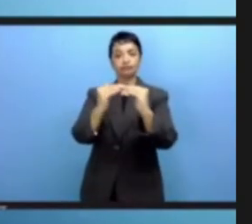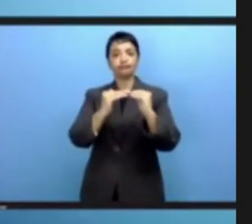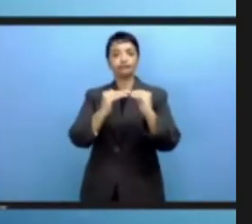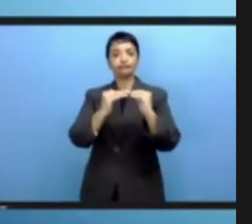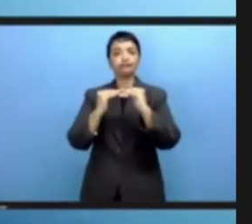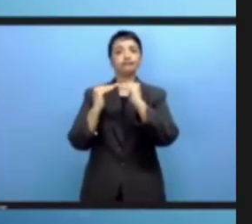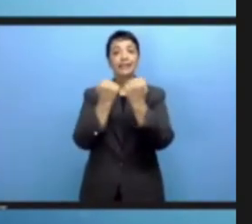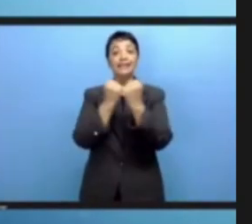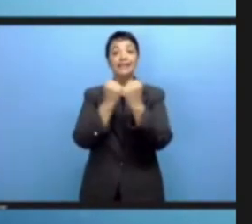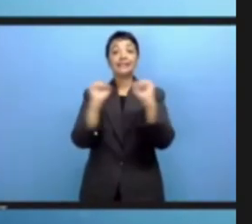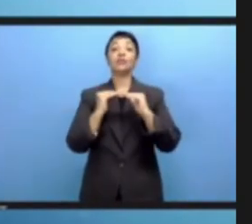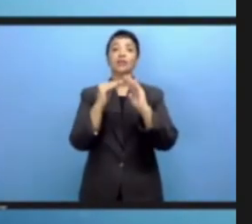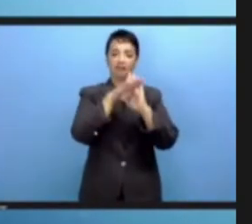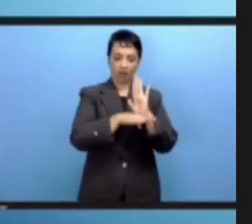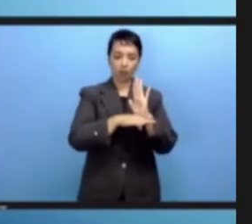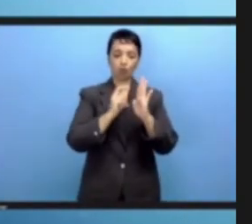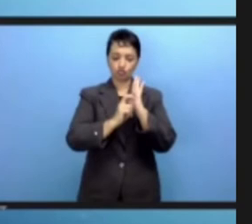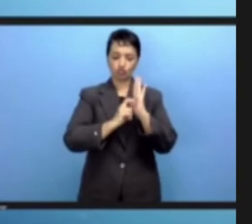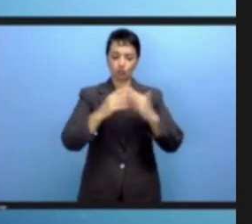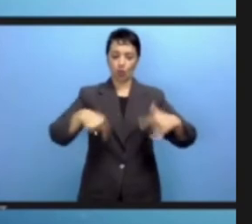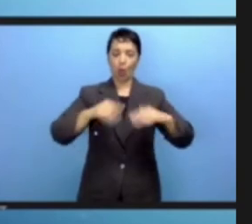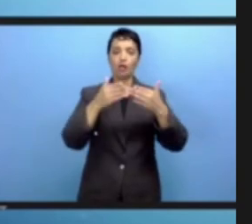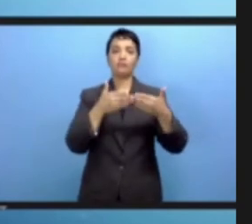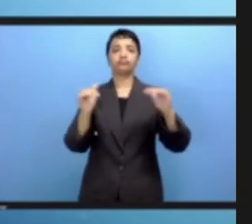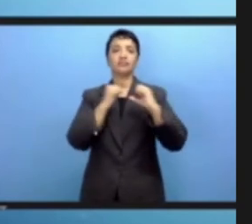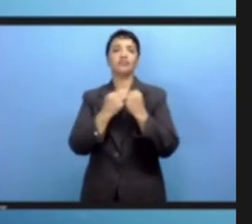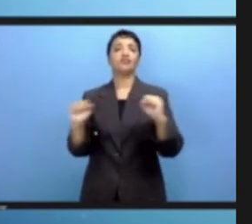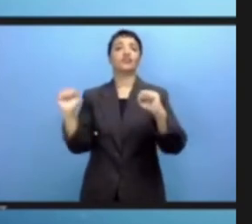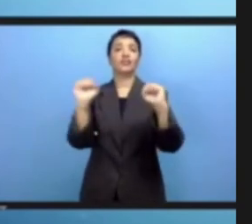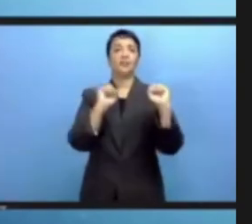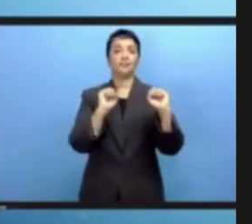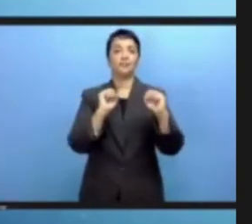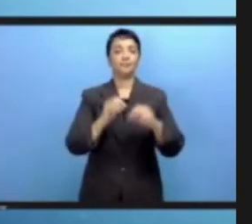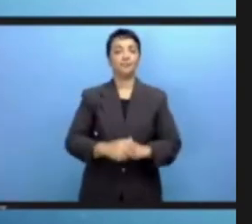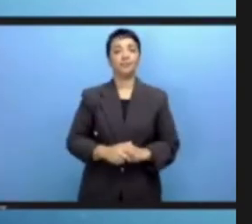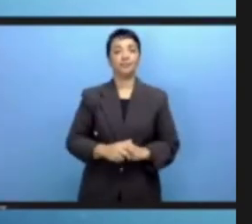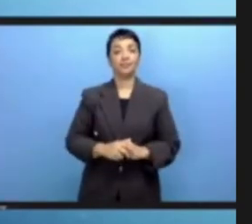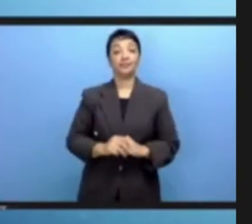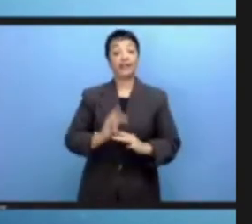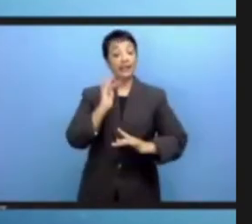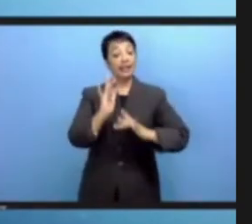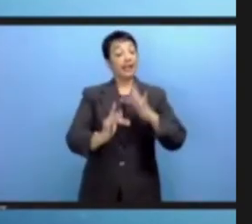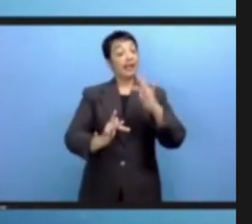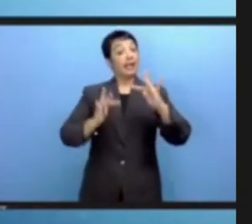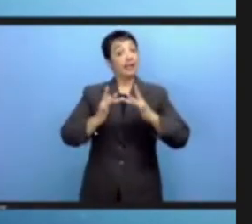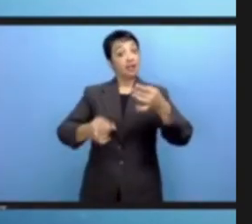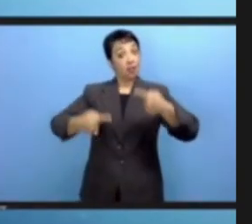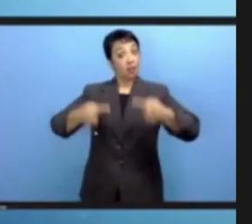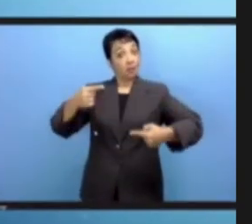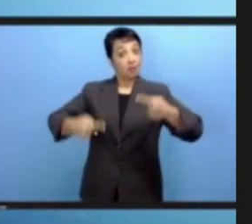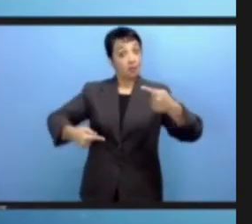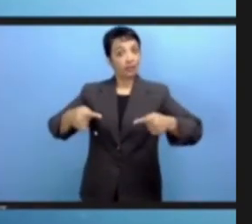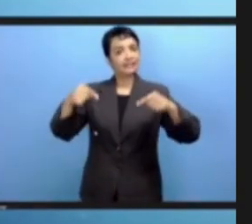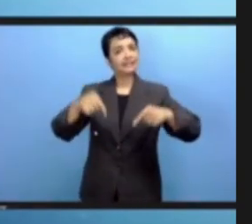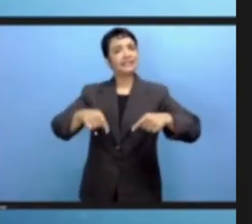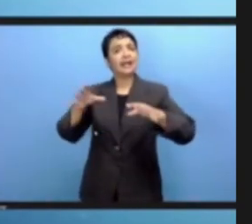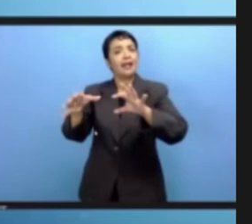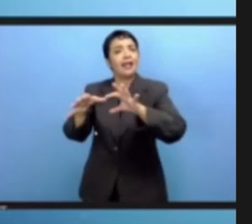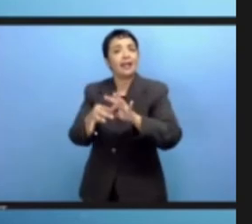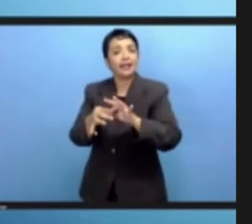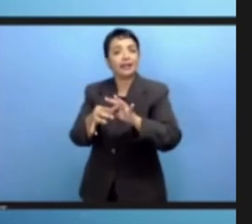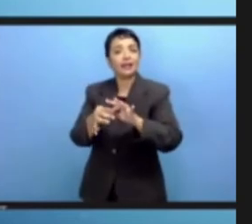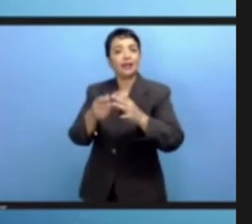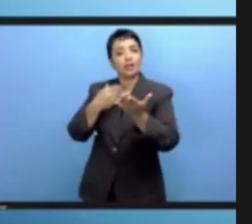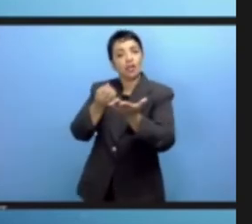souveraineté et les valeurs démocratiques des pays. L'élément clé de la politique Internet comprend